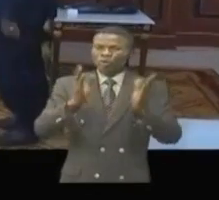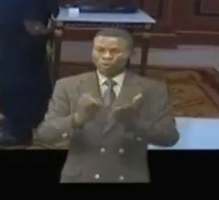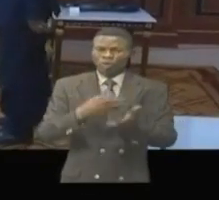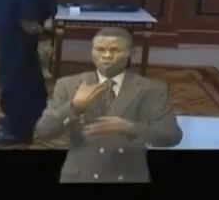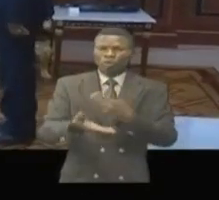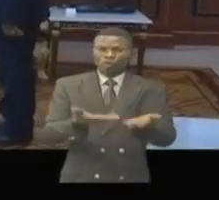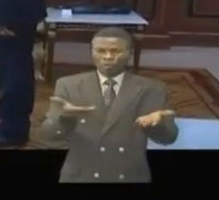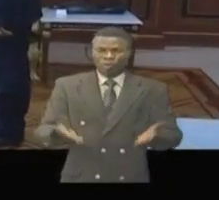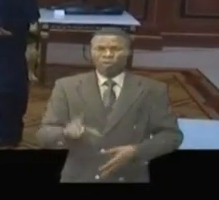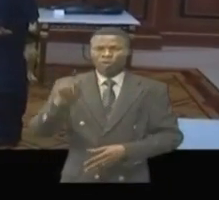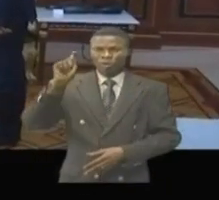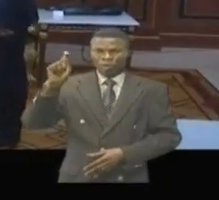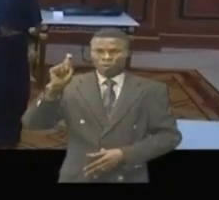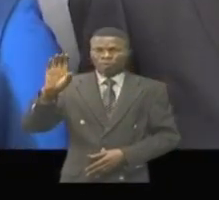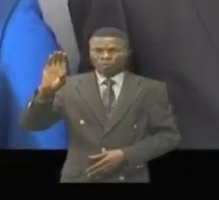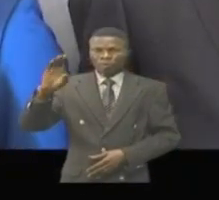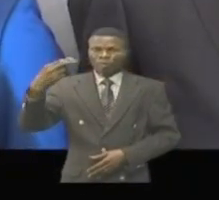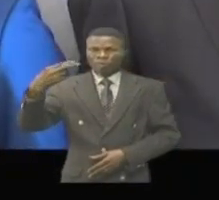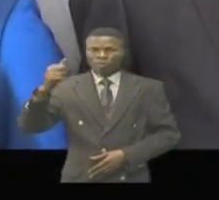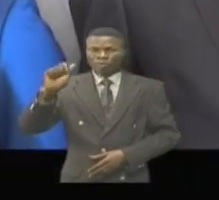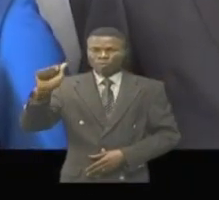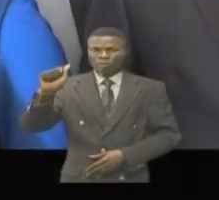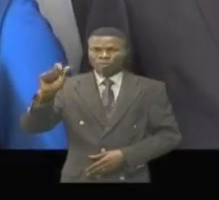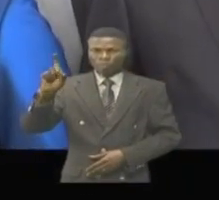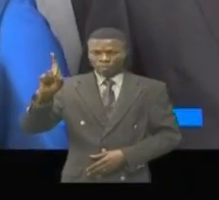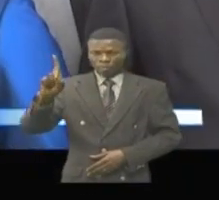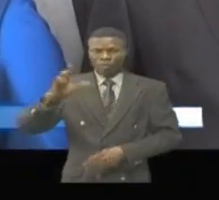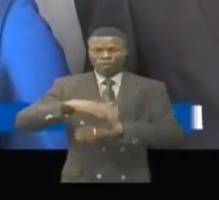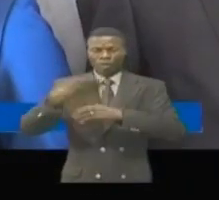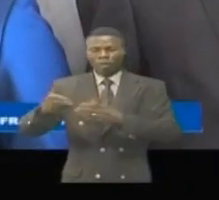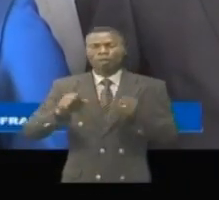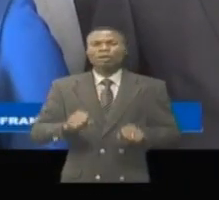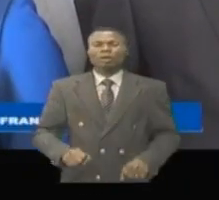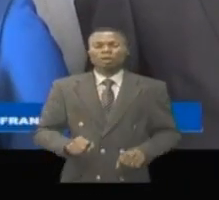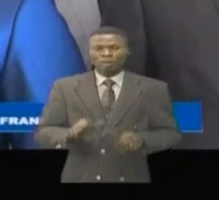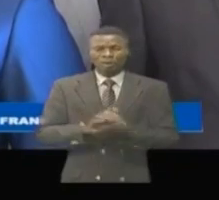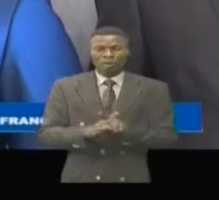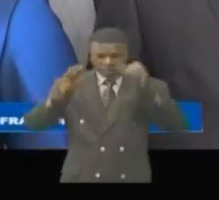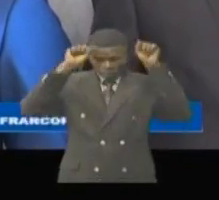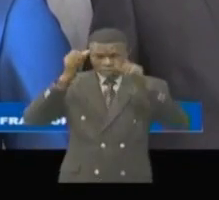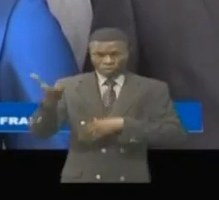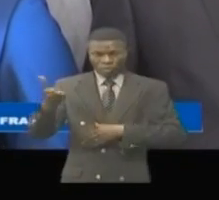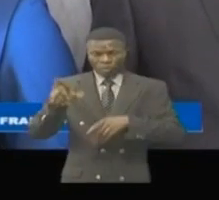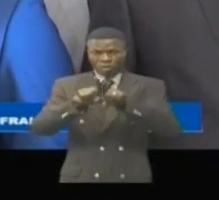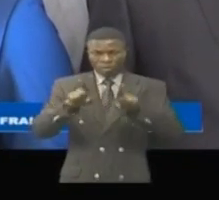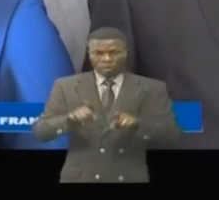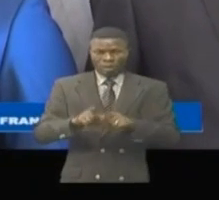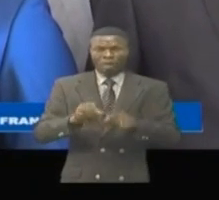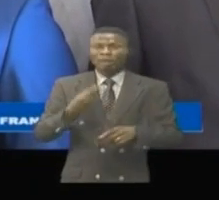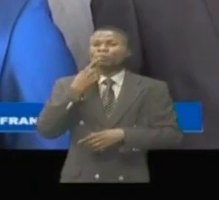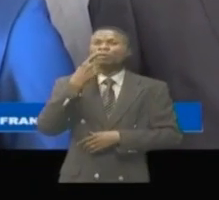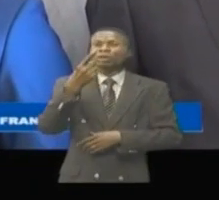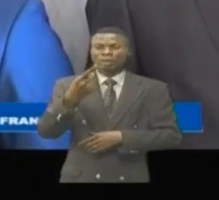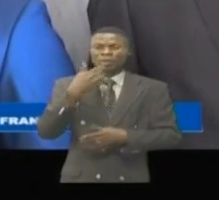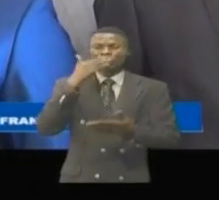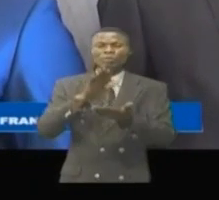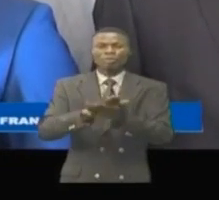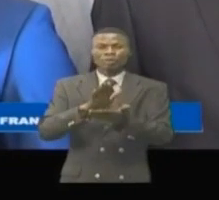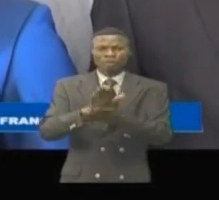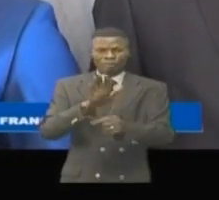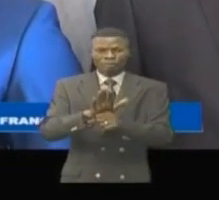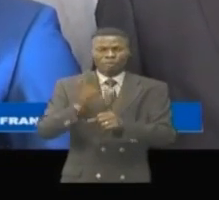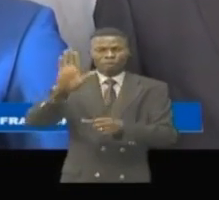Tchad, notamment après la mort du maréchal de Tchad. Et il a transmis les messages de remerciement à